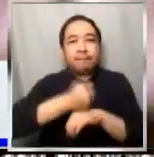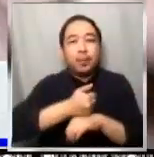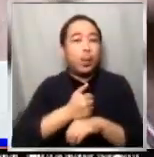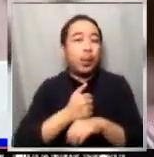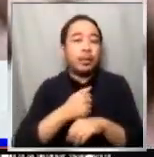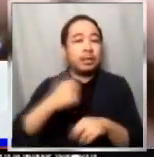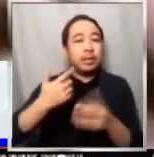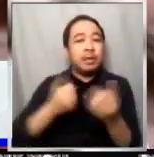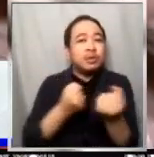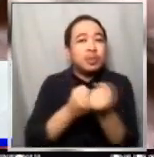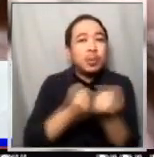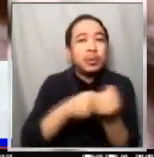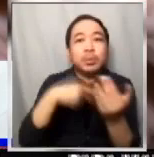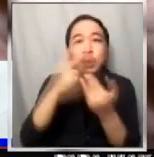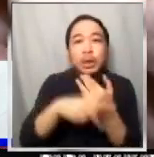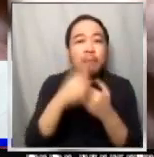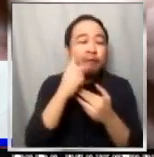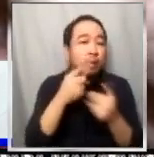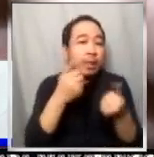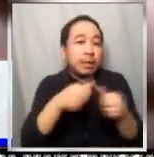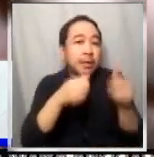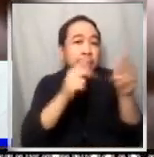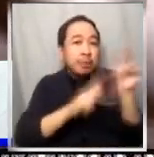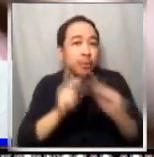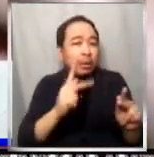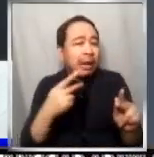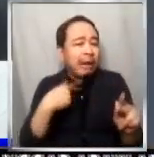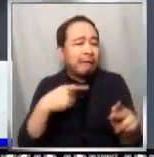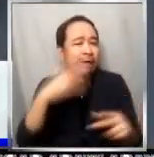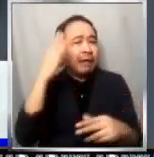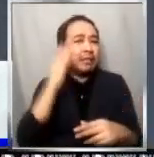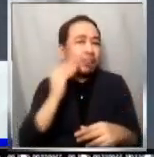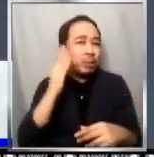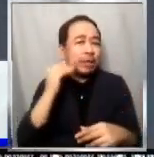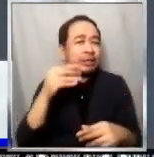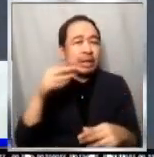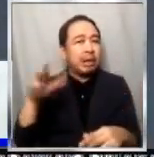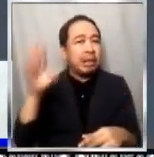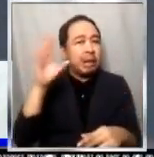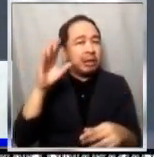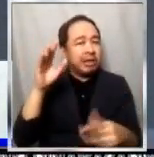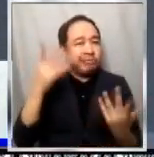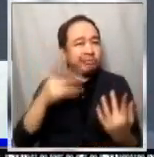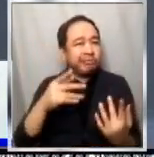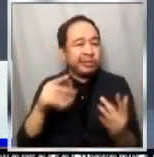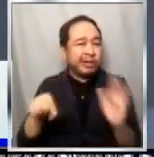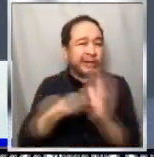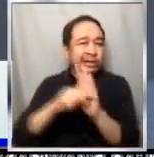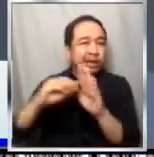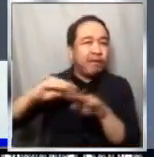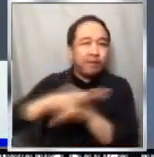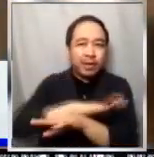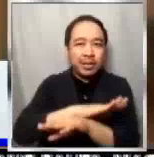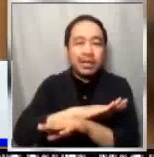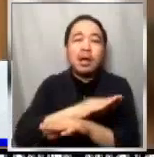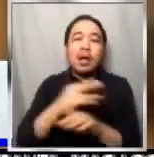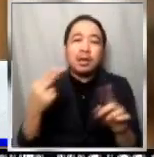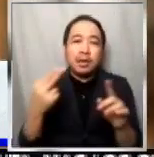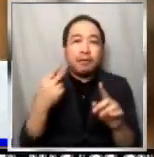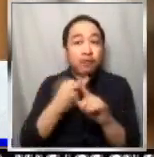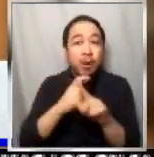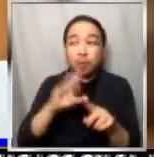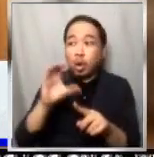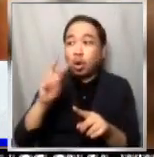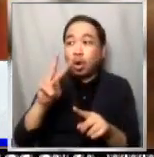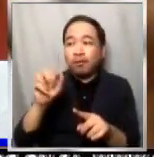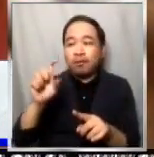na makararanas ng rare at serious side effects mula sa mga bakuna galing COVAX hanggang June 30, 2022. Eligible dito